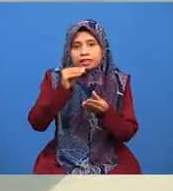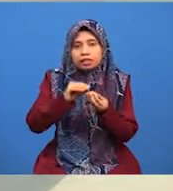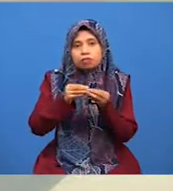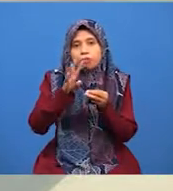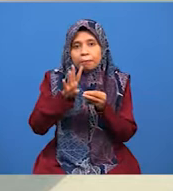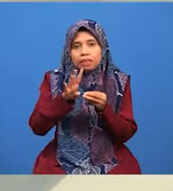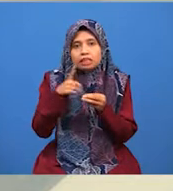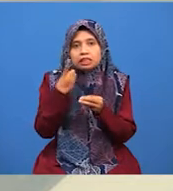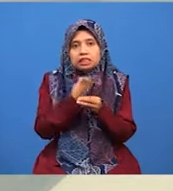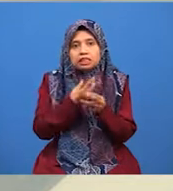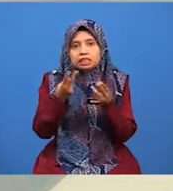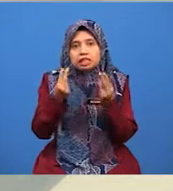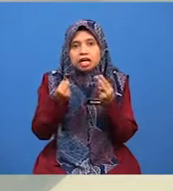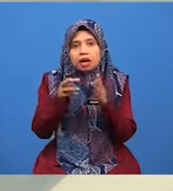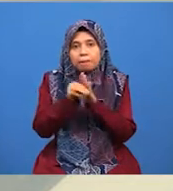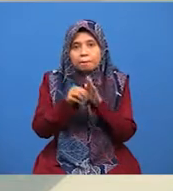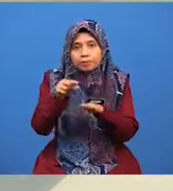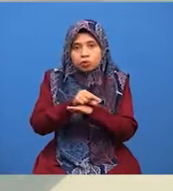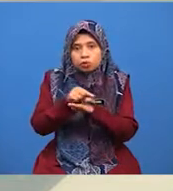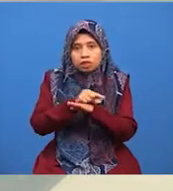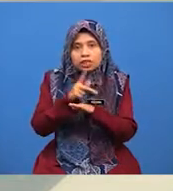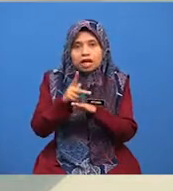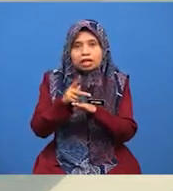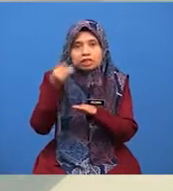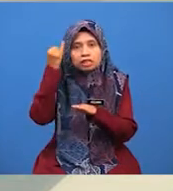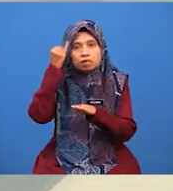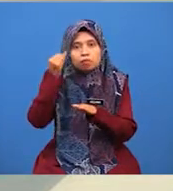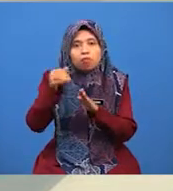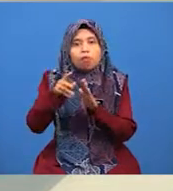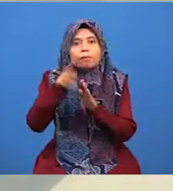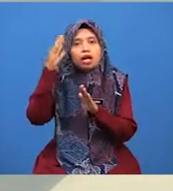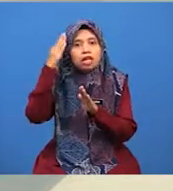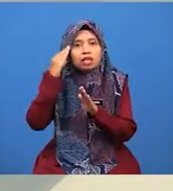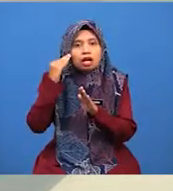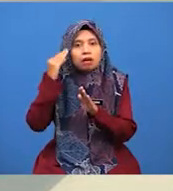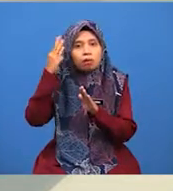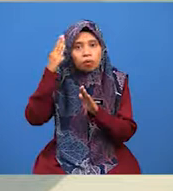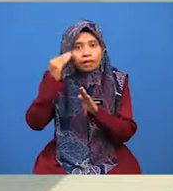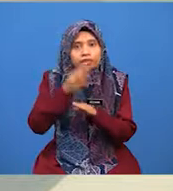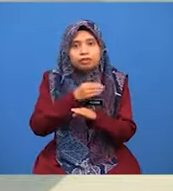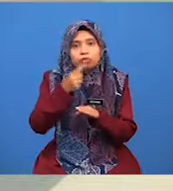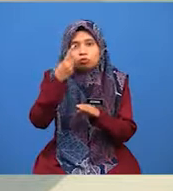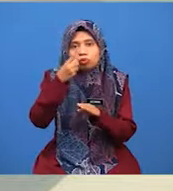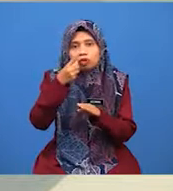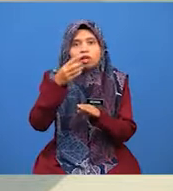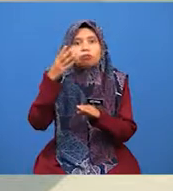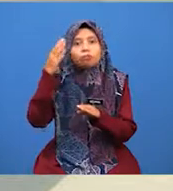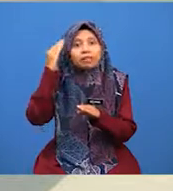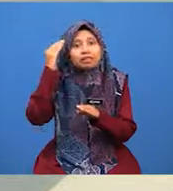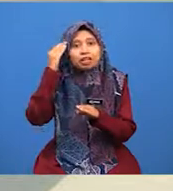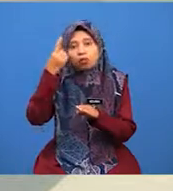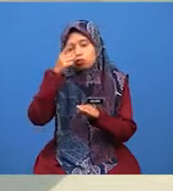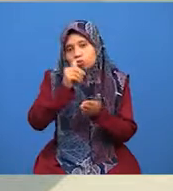Pengajaran yang keempat ialah kita hendaklah menggunakan ilmu pengetahuan untuk